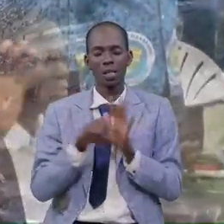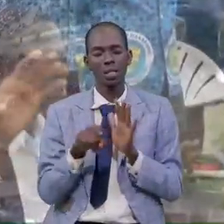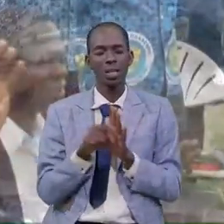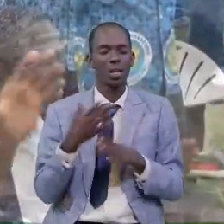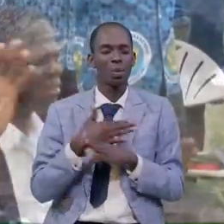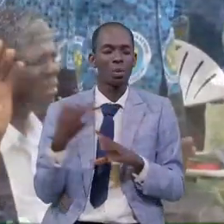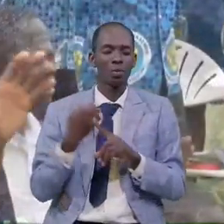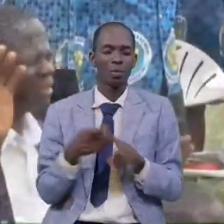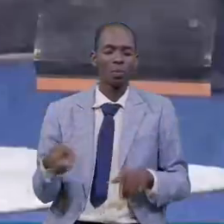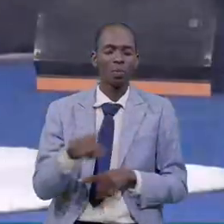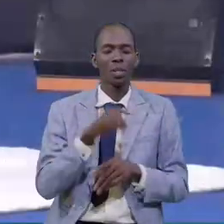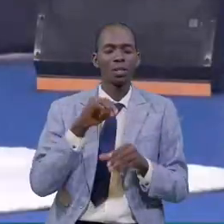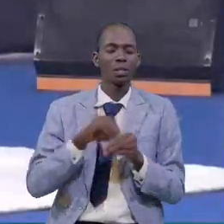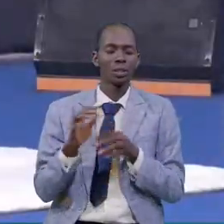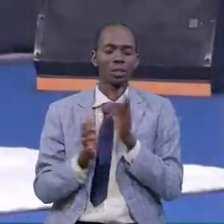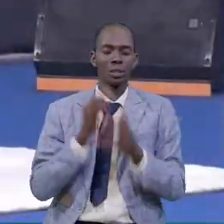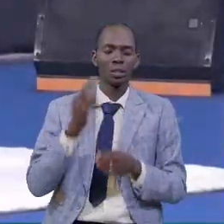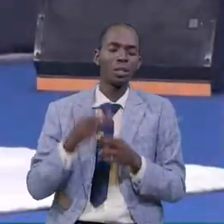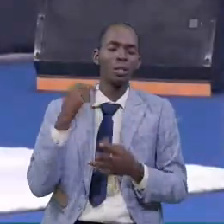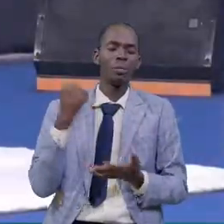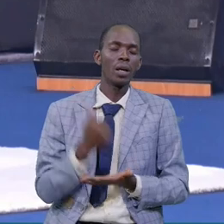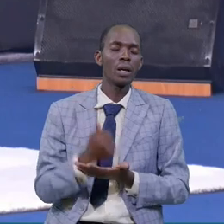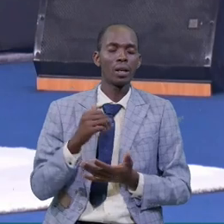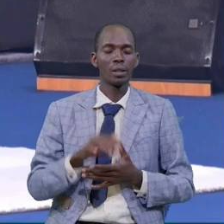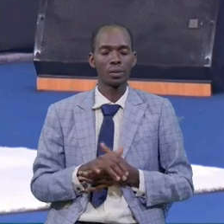vie au nom de Jésus.